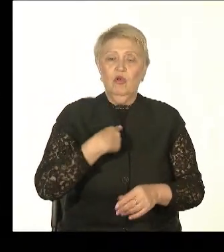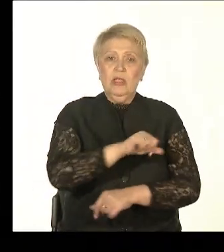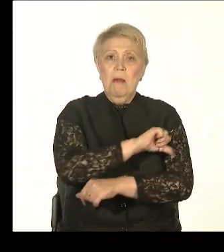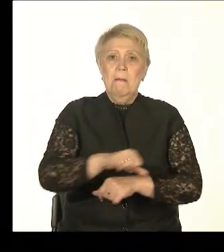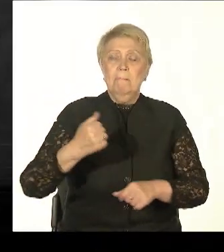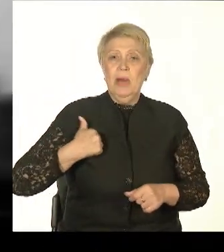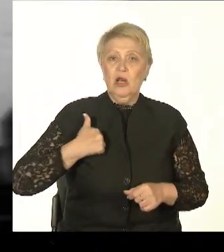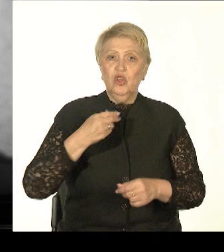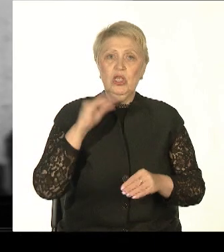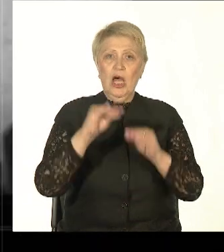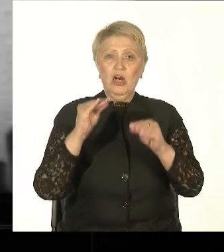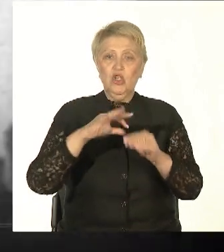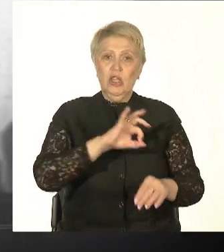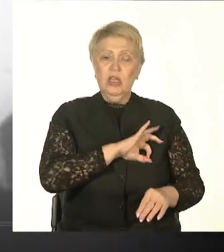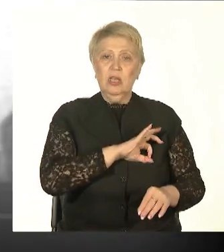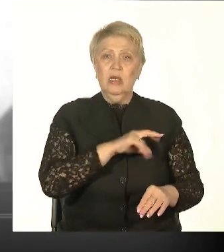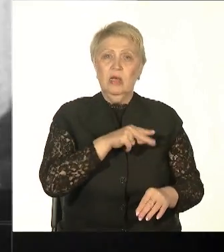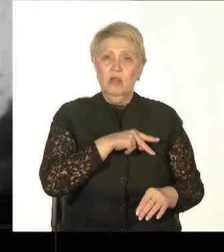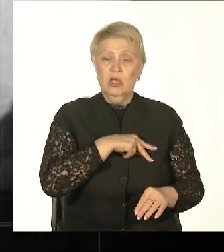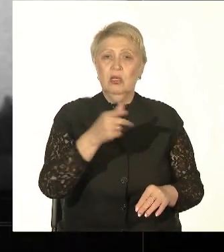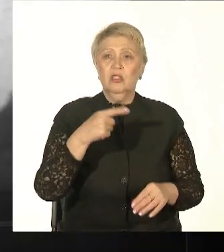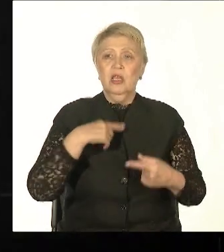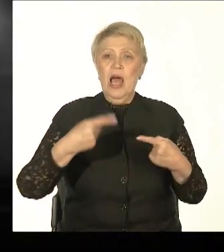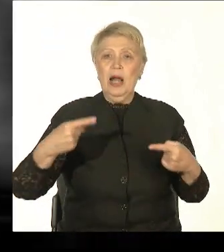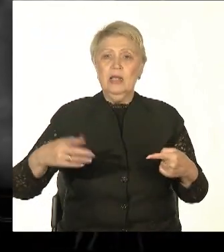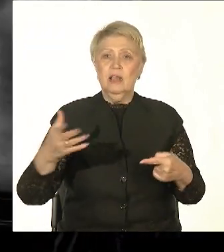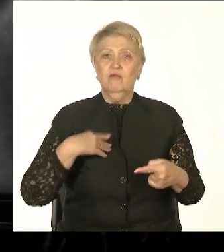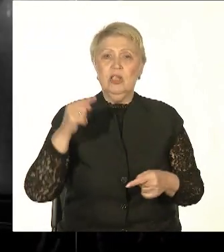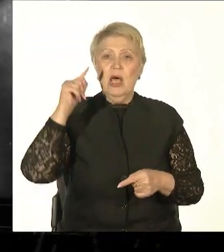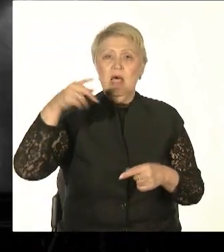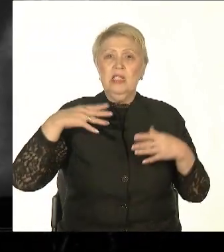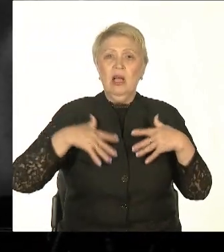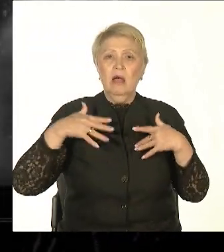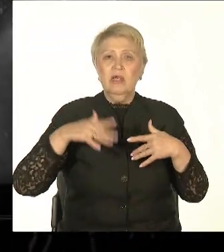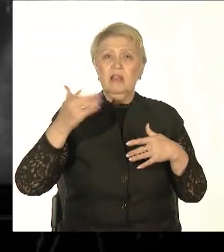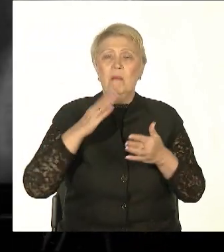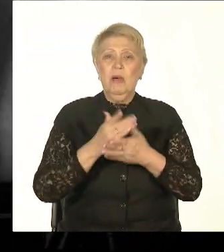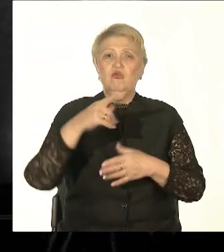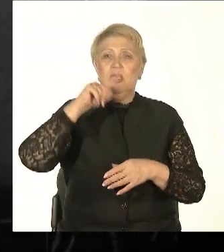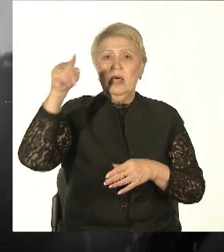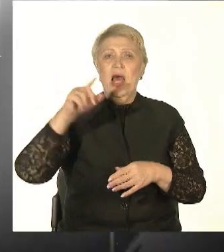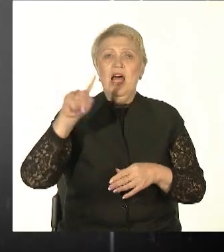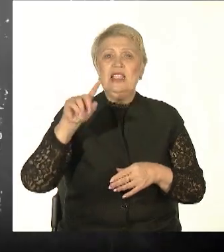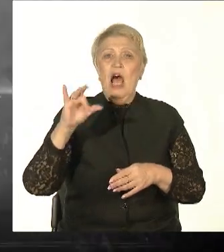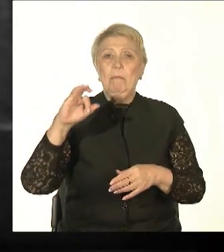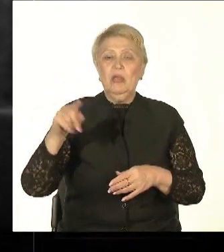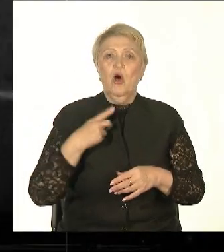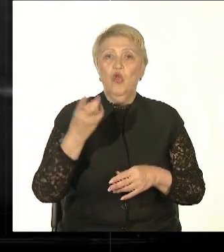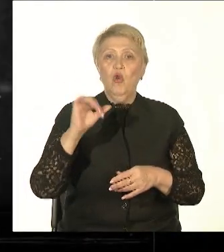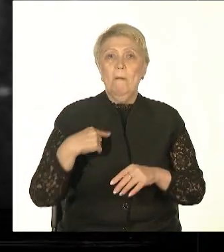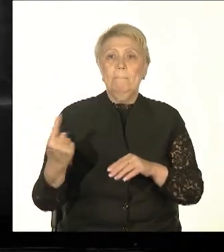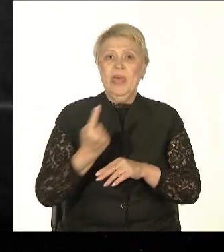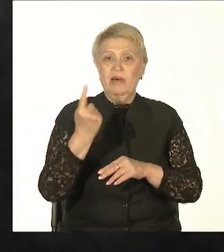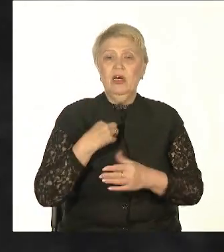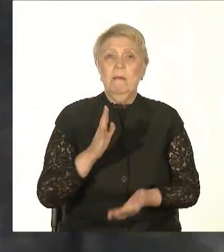Знамени. Потом были и другие краснознаменные. И на Закавказье, и на Западе. Это все было заслужено. Но первые всегда бывают